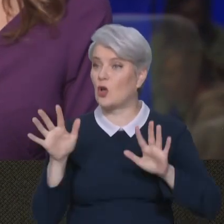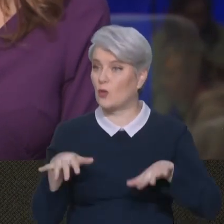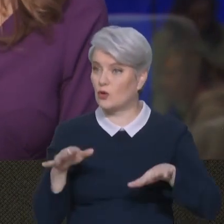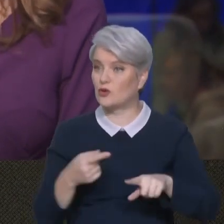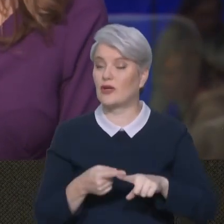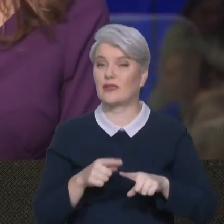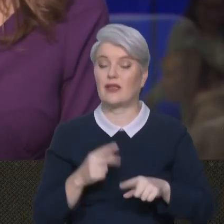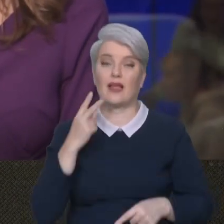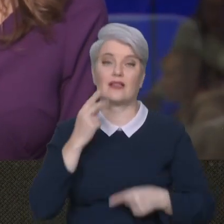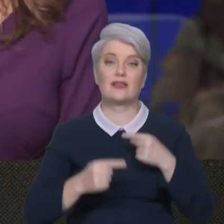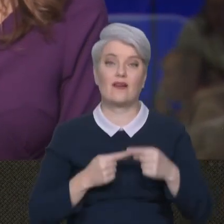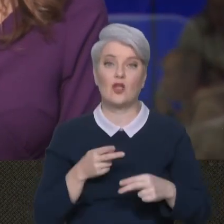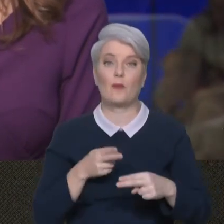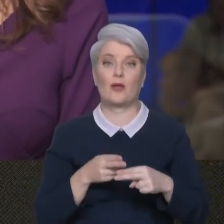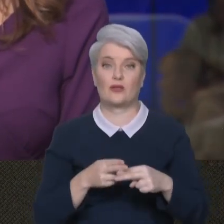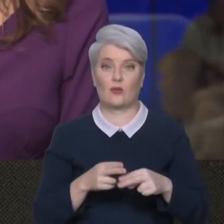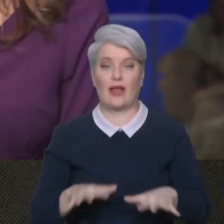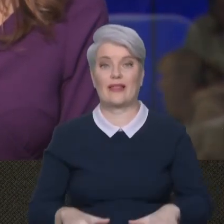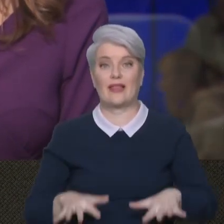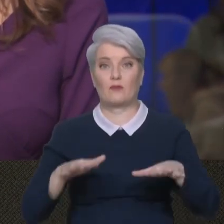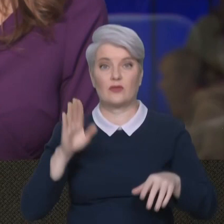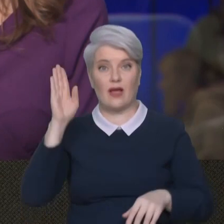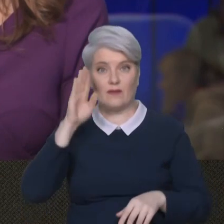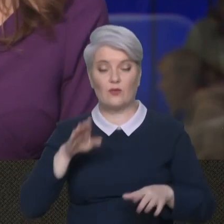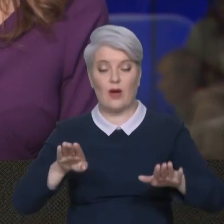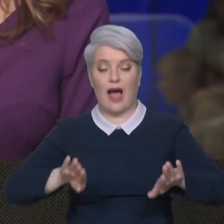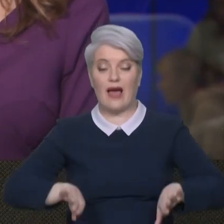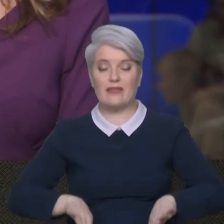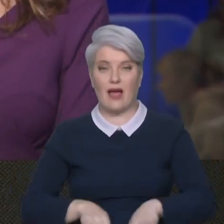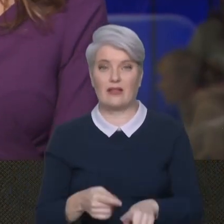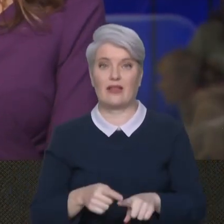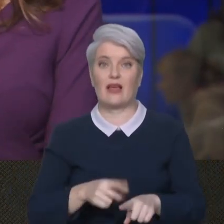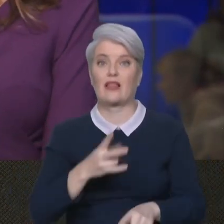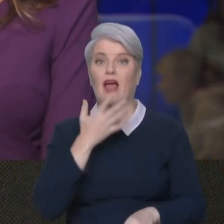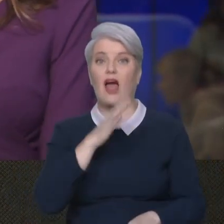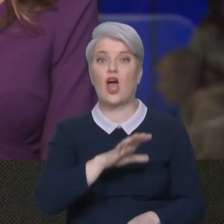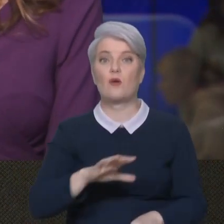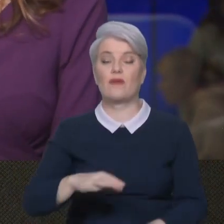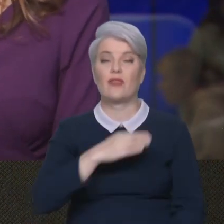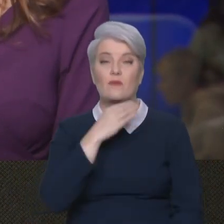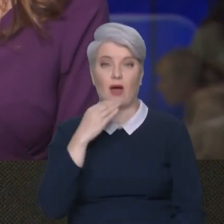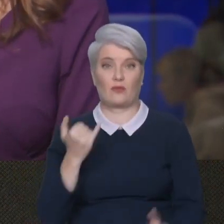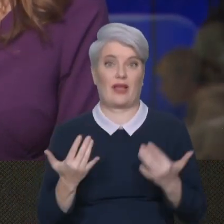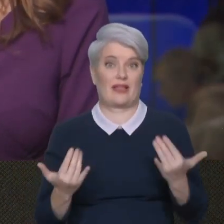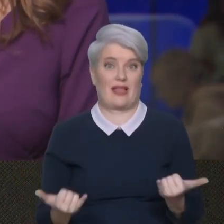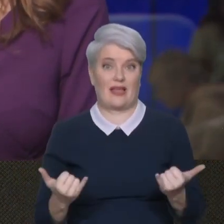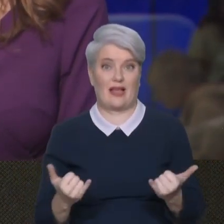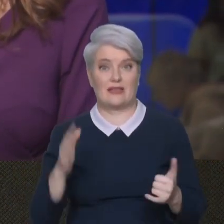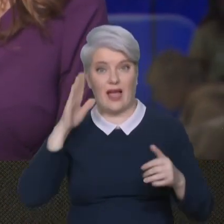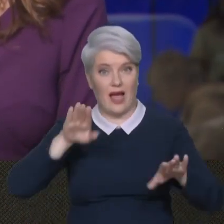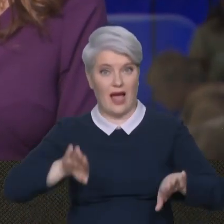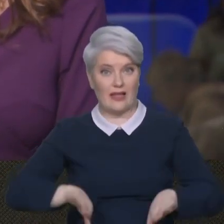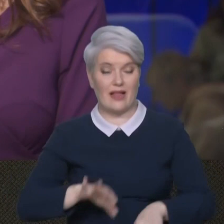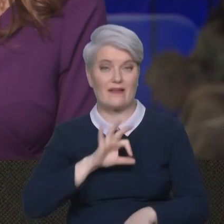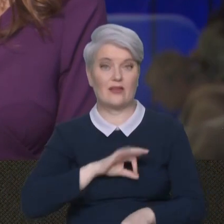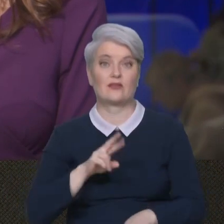перешкода. Зокрема, наповняться водою оці всі поливні канали, яких там на півдні багато. І якщо наразі ці канали використовуються якраз